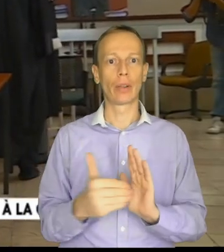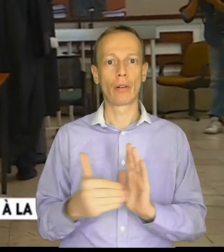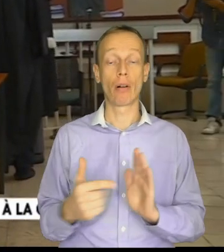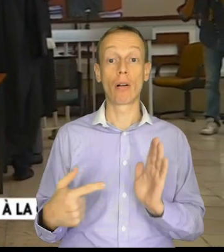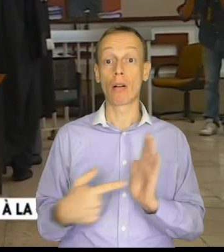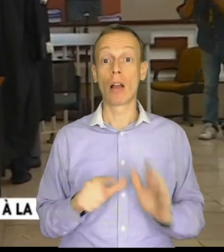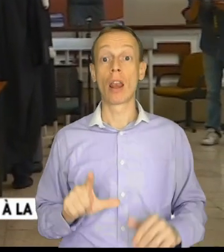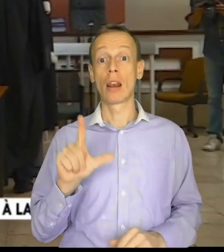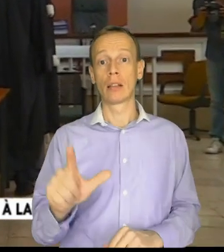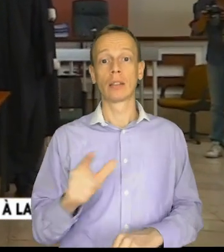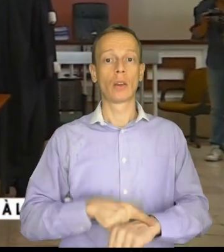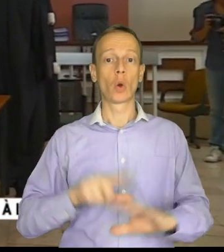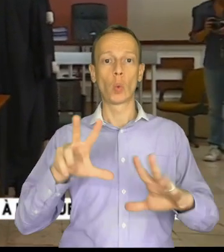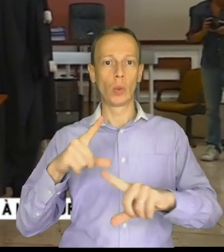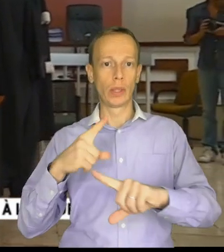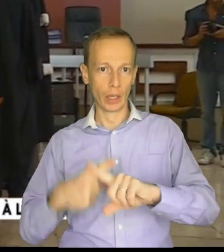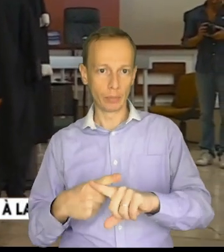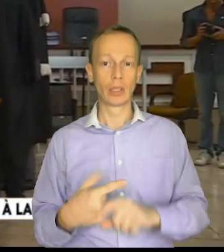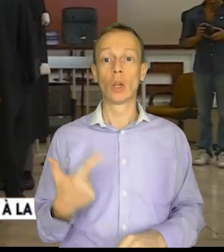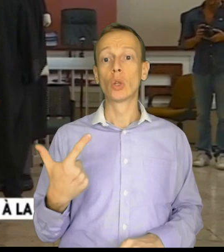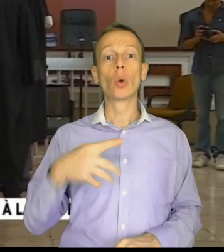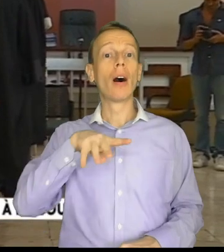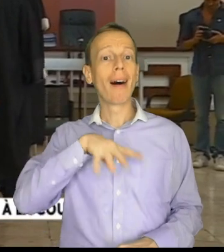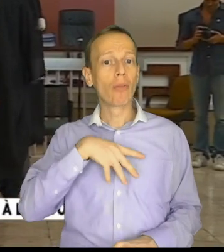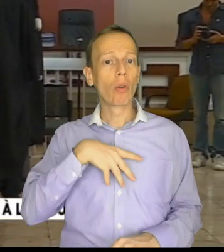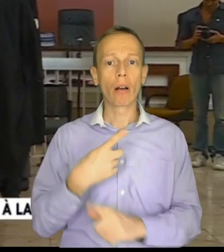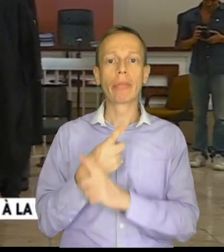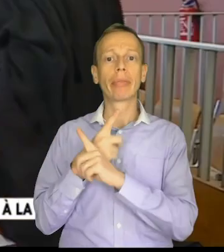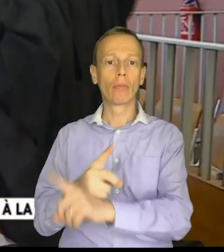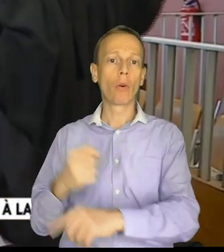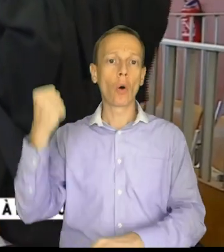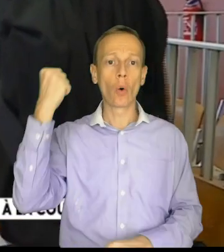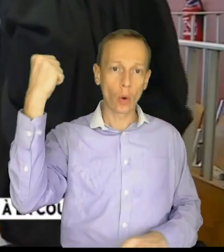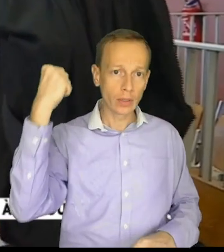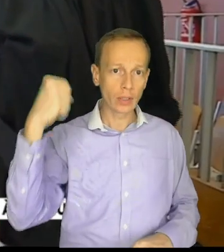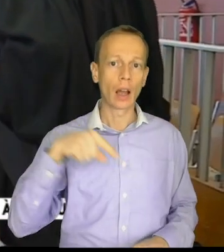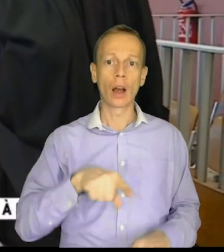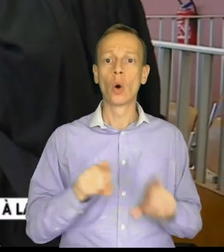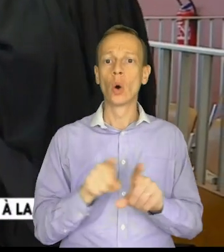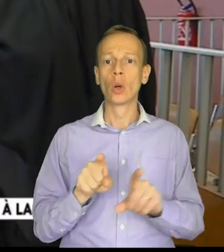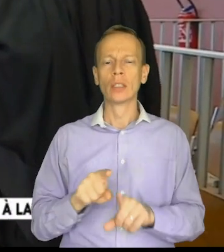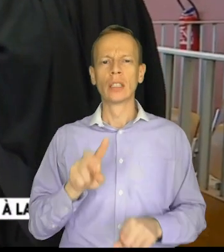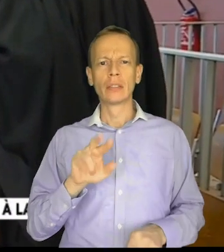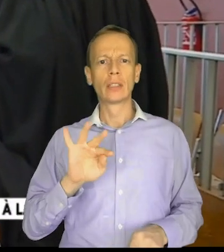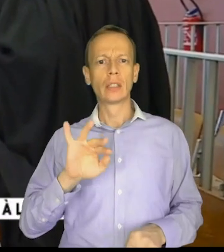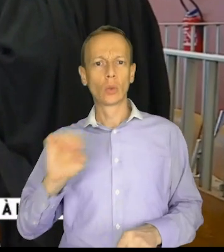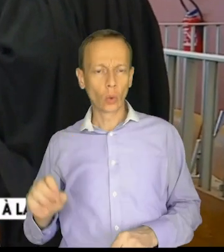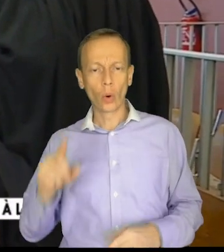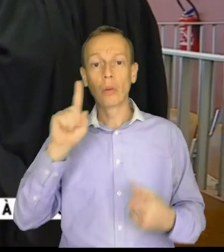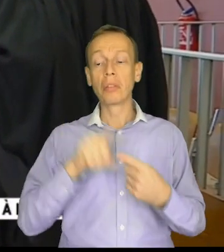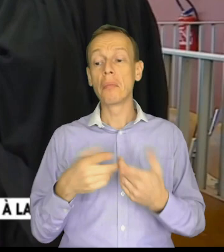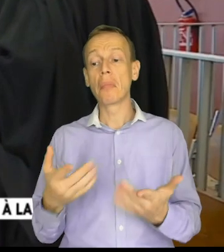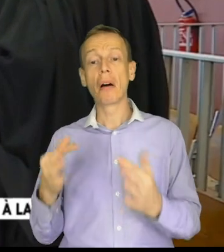à lundi 8h30. Les deux avocats qui assurent la défense d'Oscar Temaru et de Vito Mamatuaihu Tapu dans cette